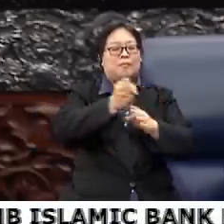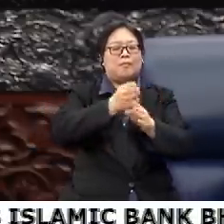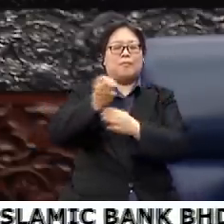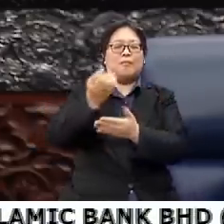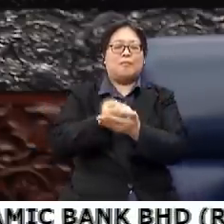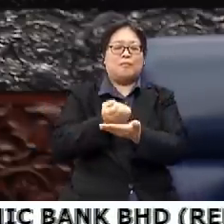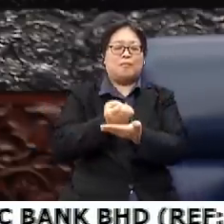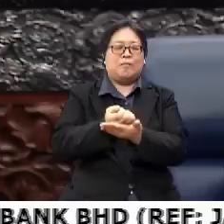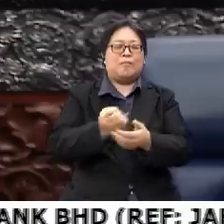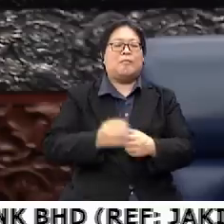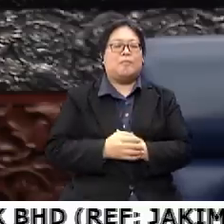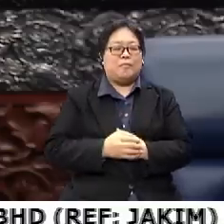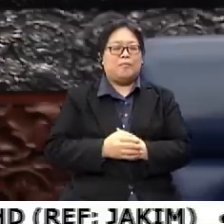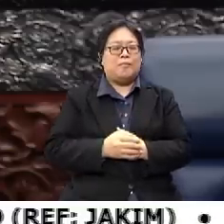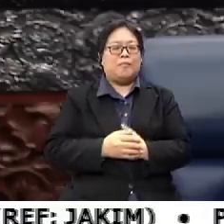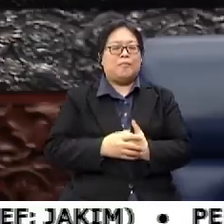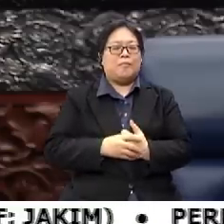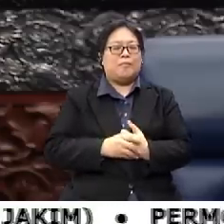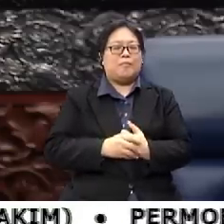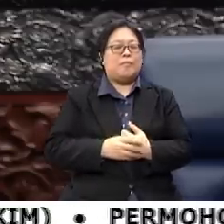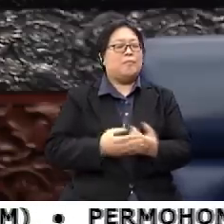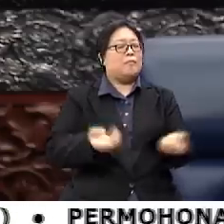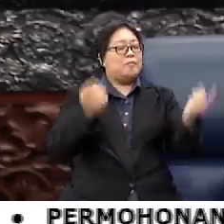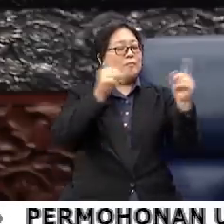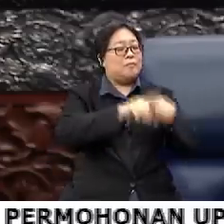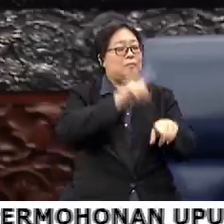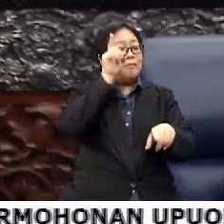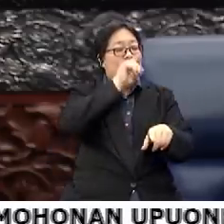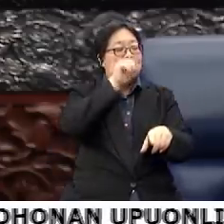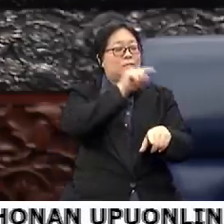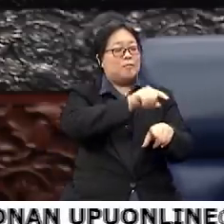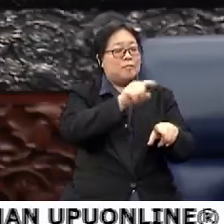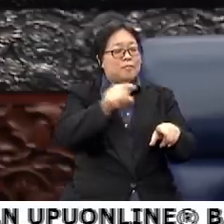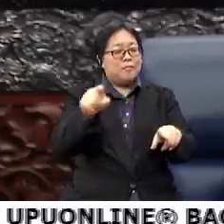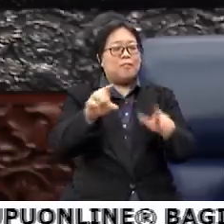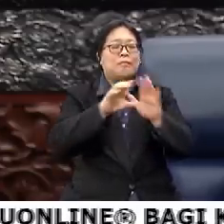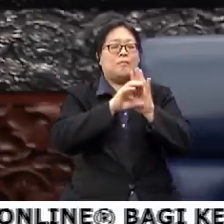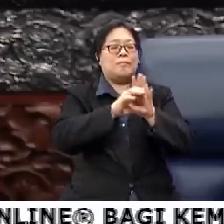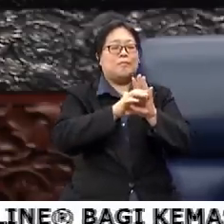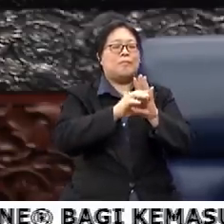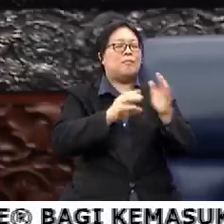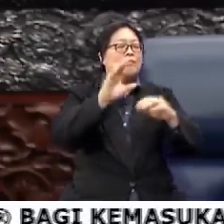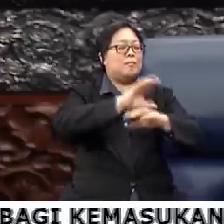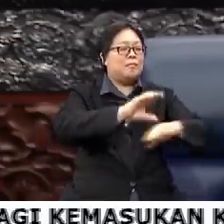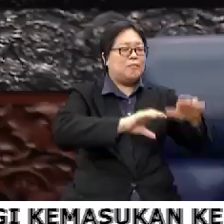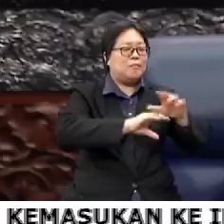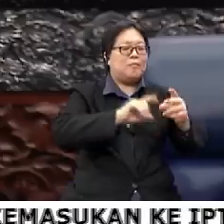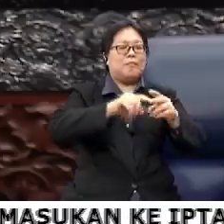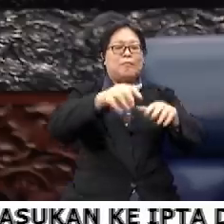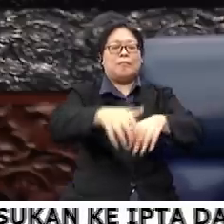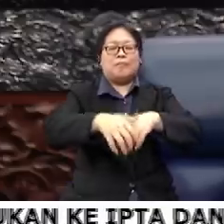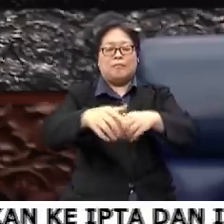utama. Sektor-sektor yang terjejas teruk seperti sektor pembinaan, sektor